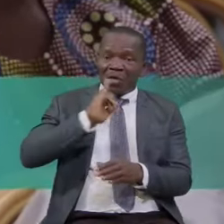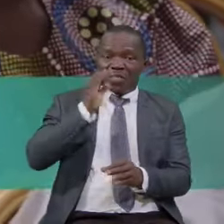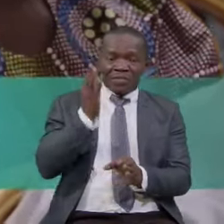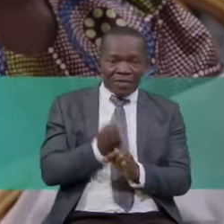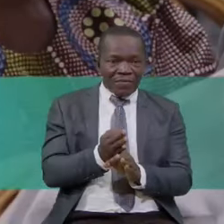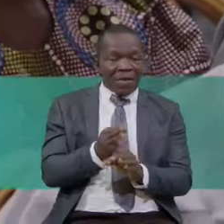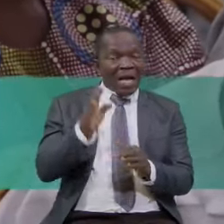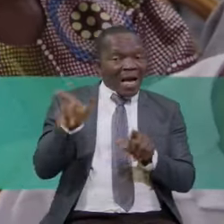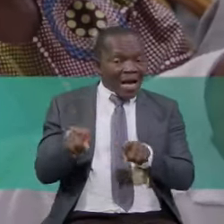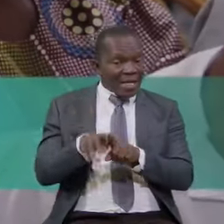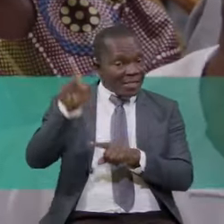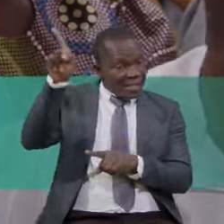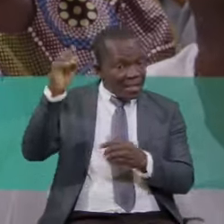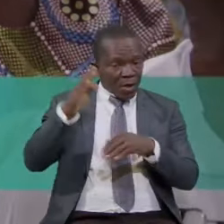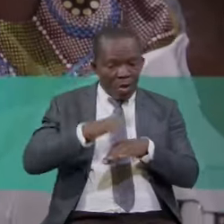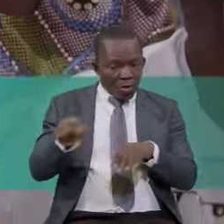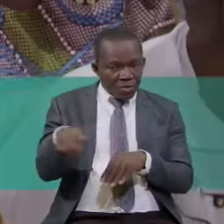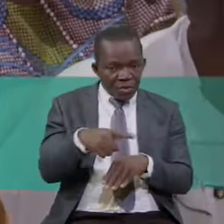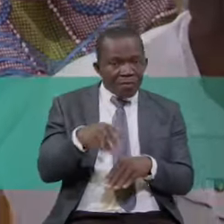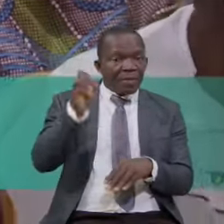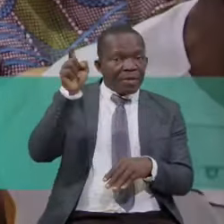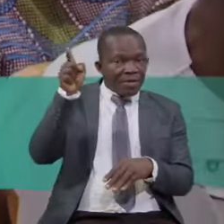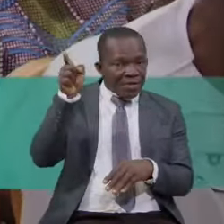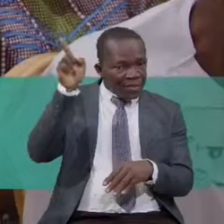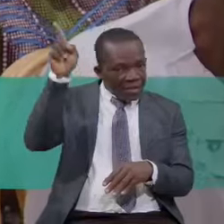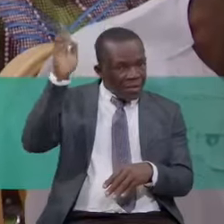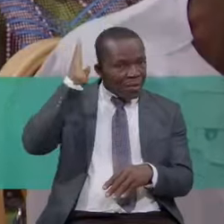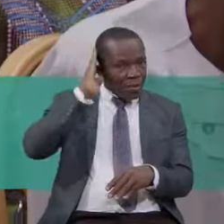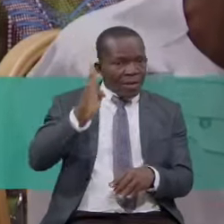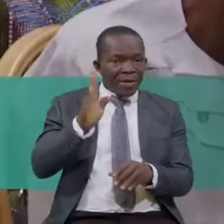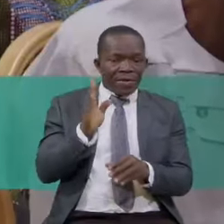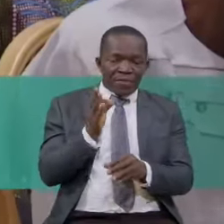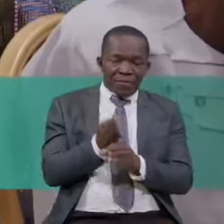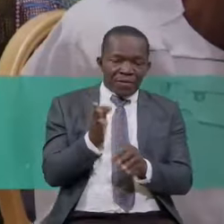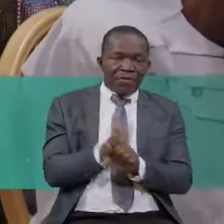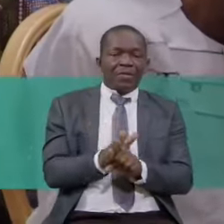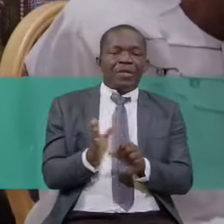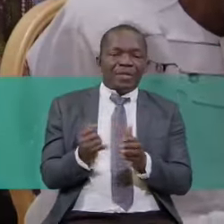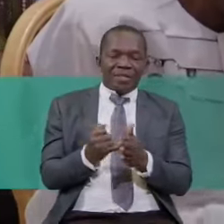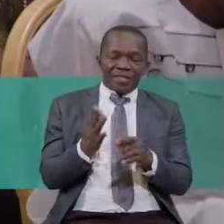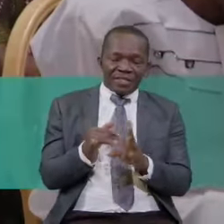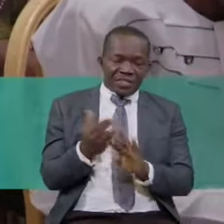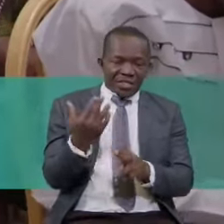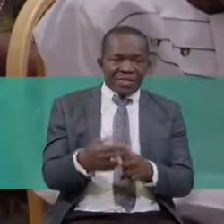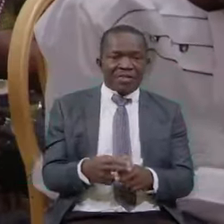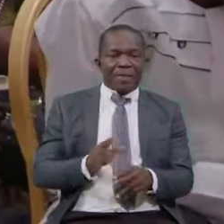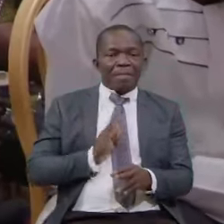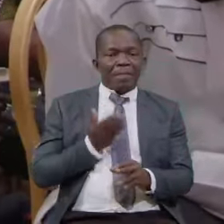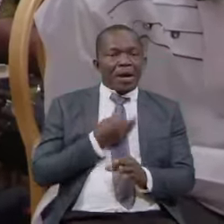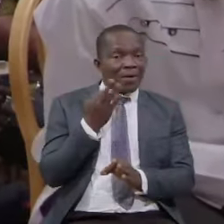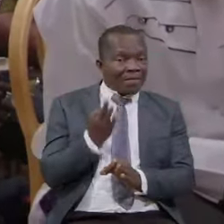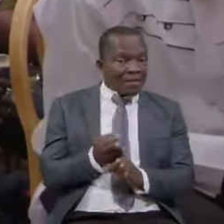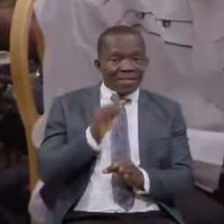confien de voix il veillera ce que tu l'exécutes notre foi est dans la fidélité de